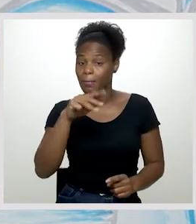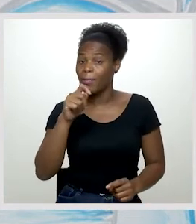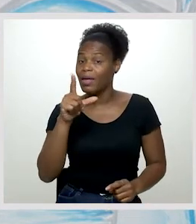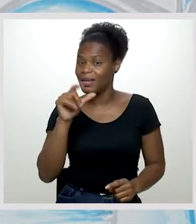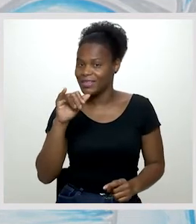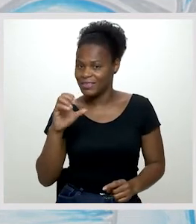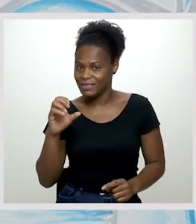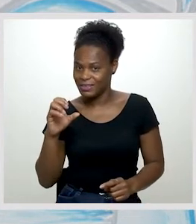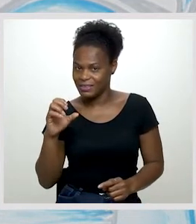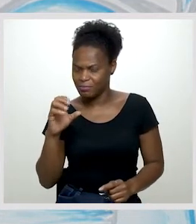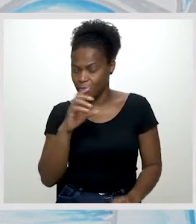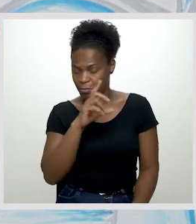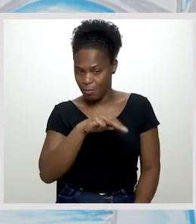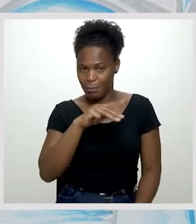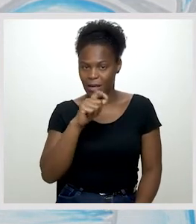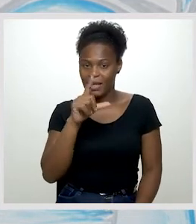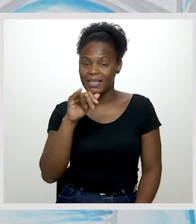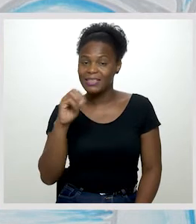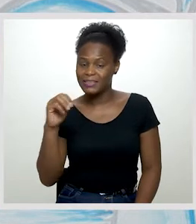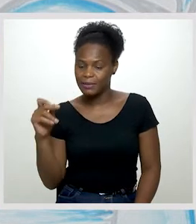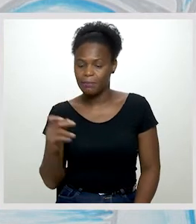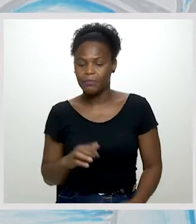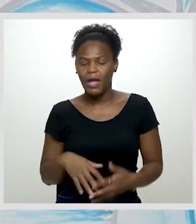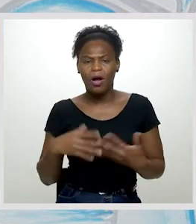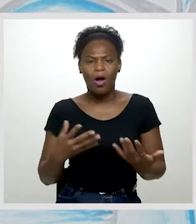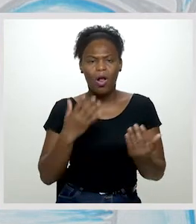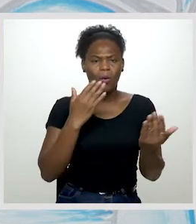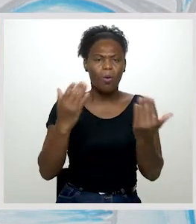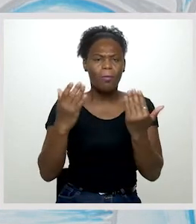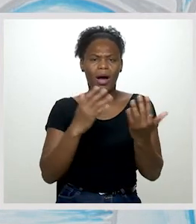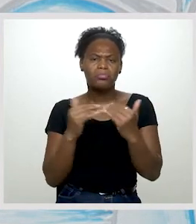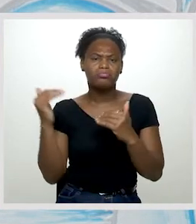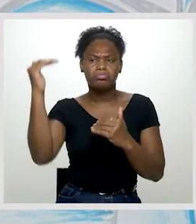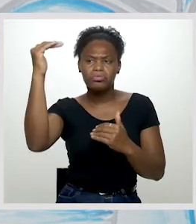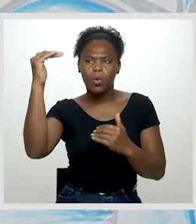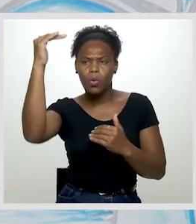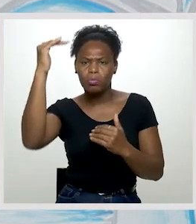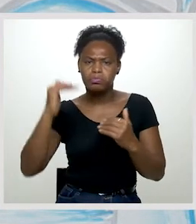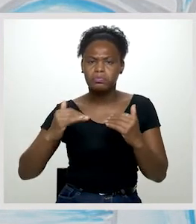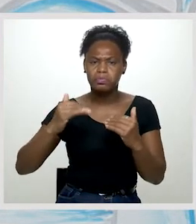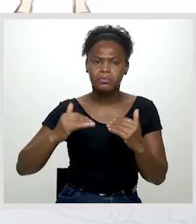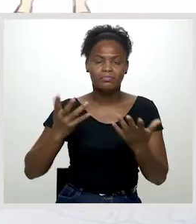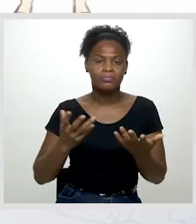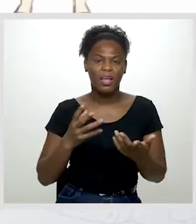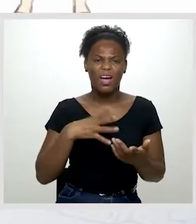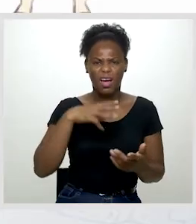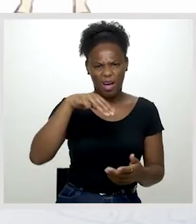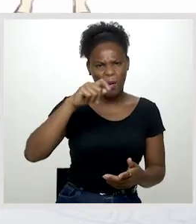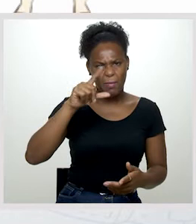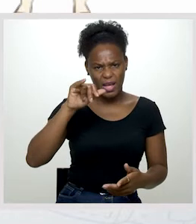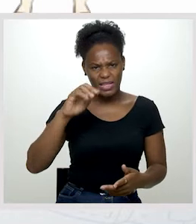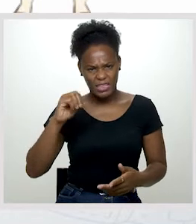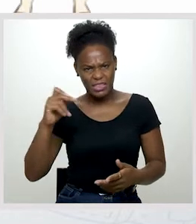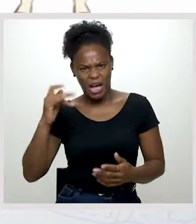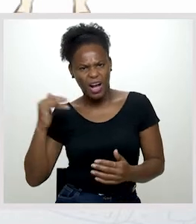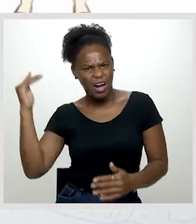on compare la taille. Est-ce que Mélissa est grande? Non.